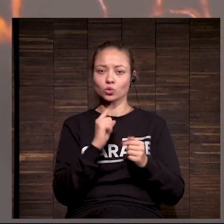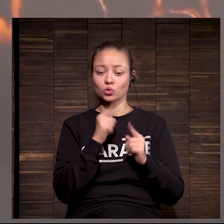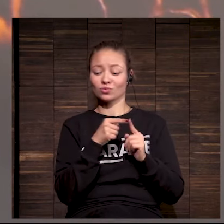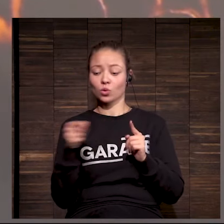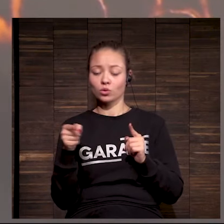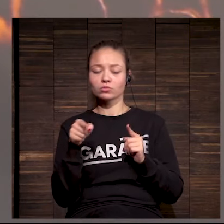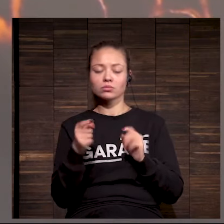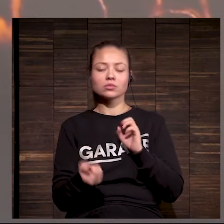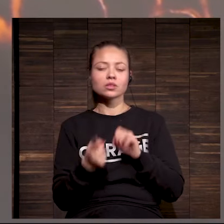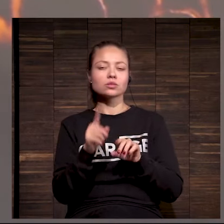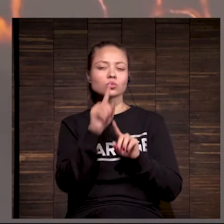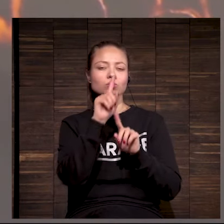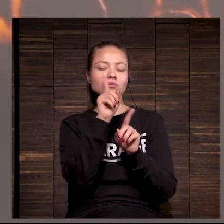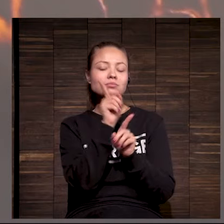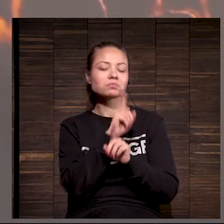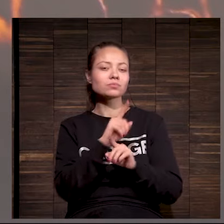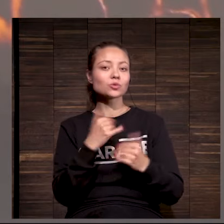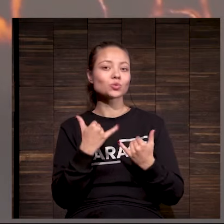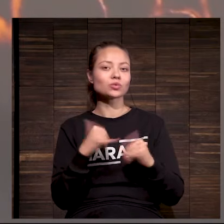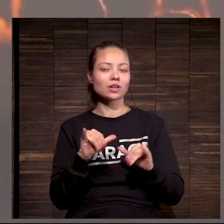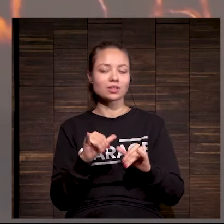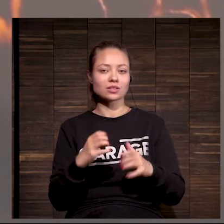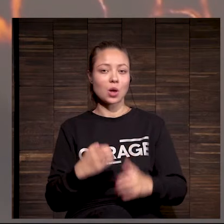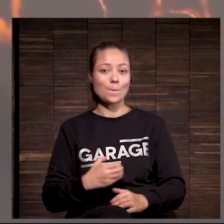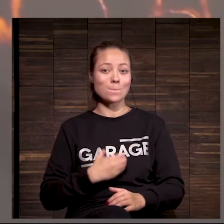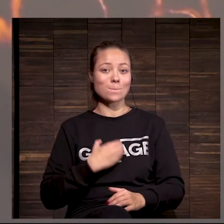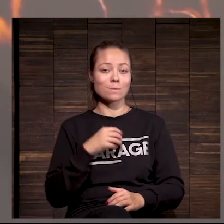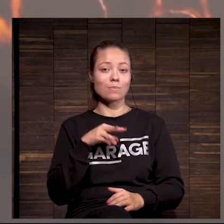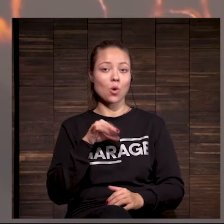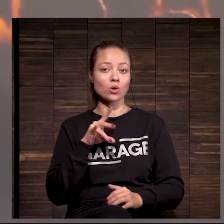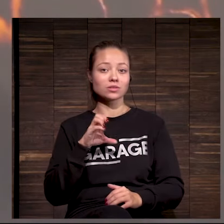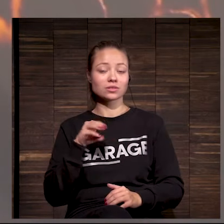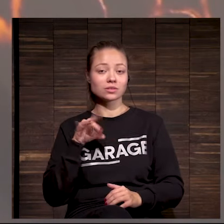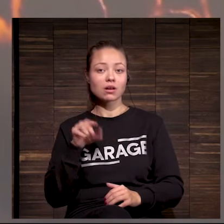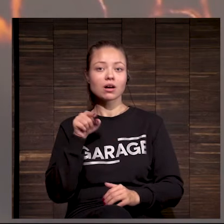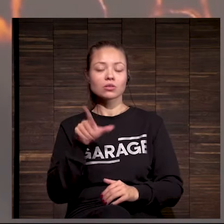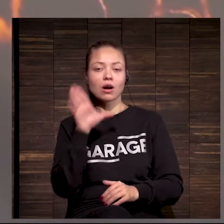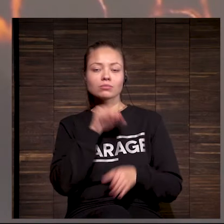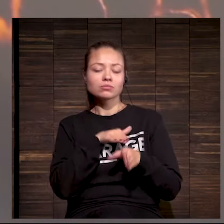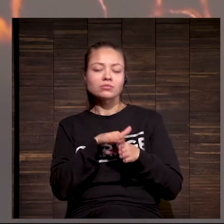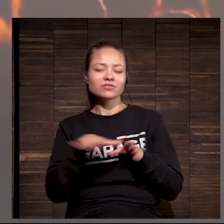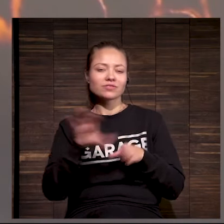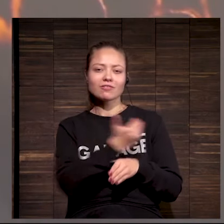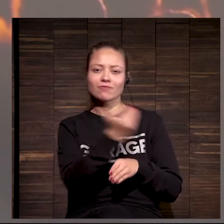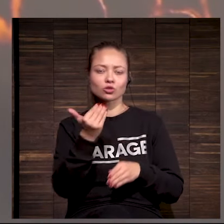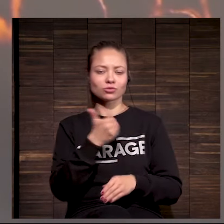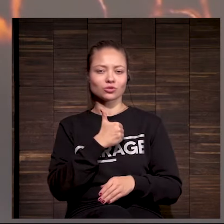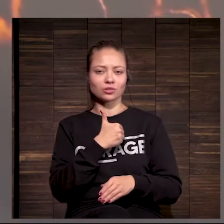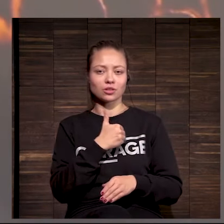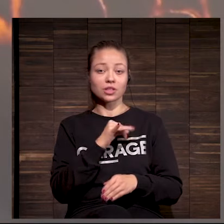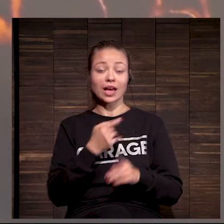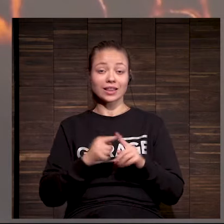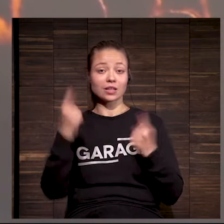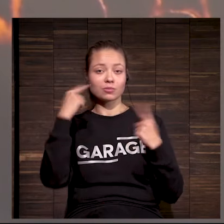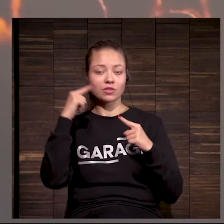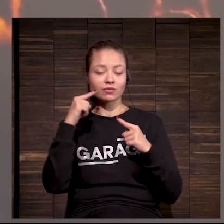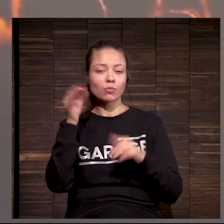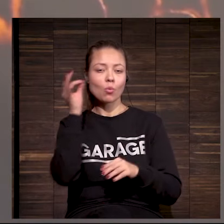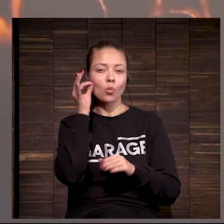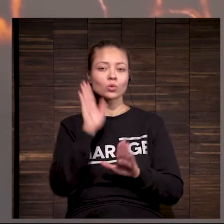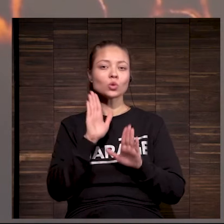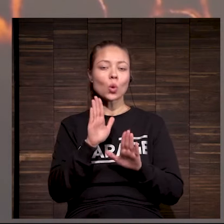чудесный монстр который может реализовать все ваши желания и этот миф на самом деле помнили